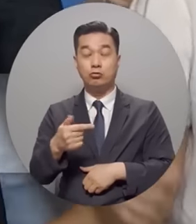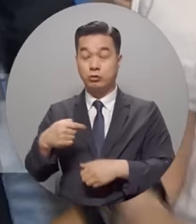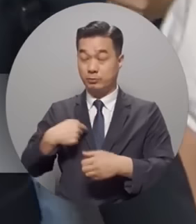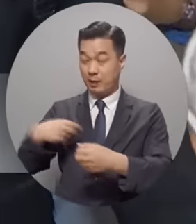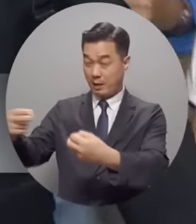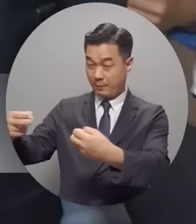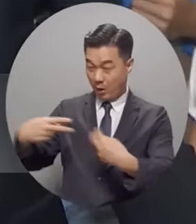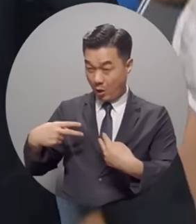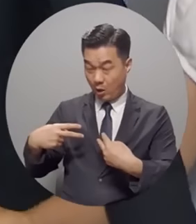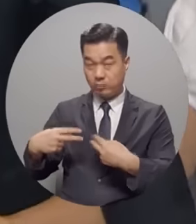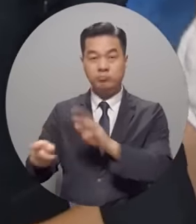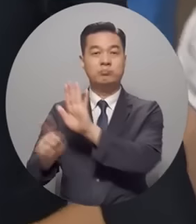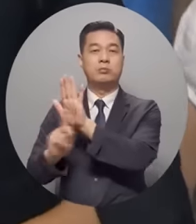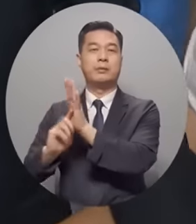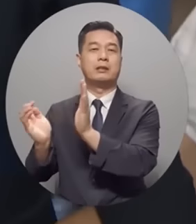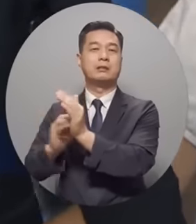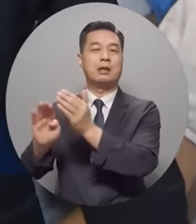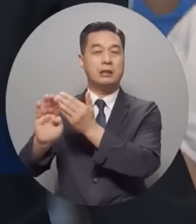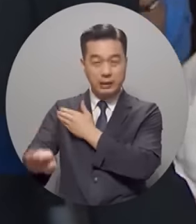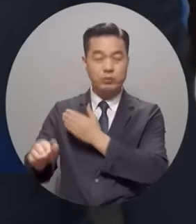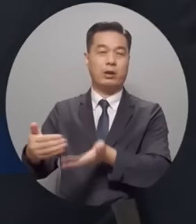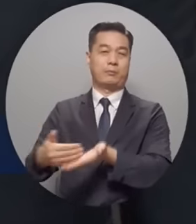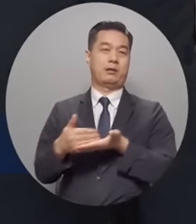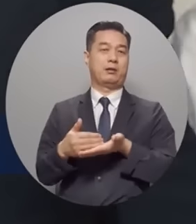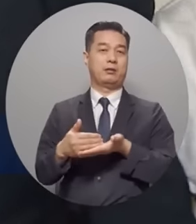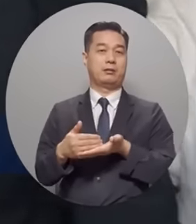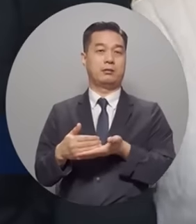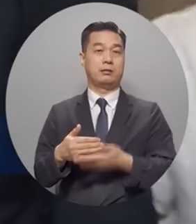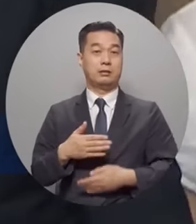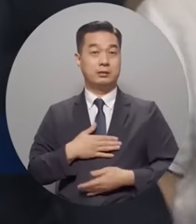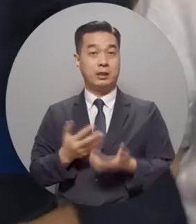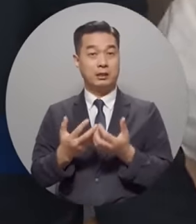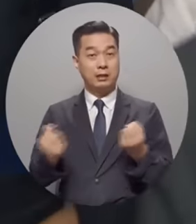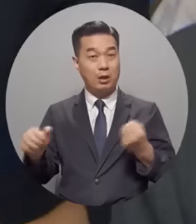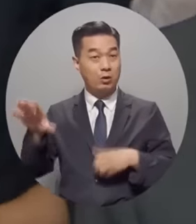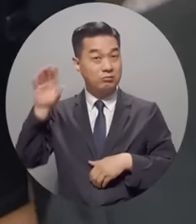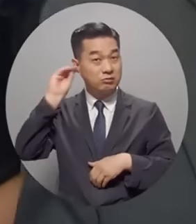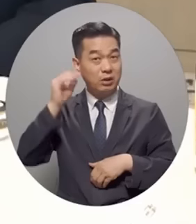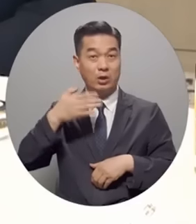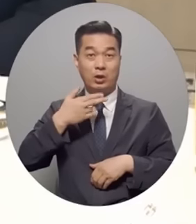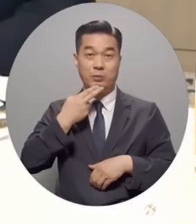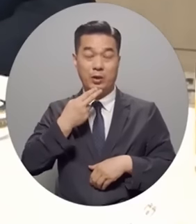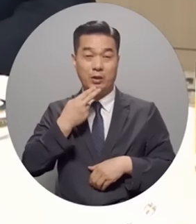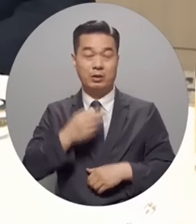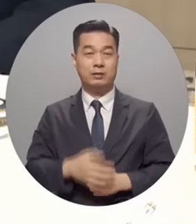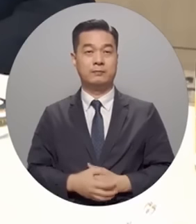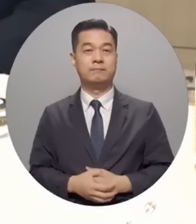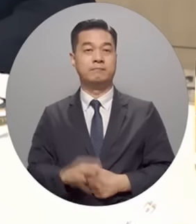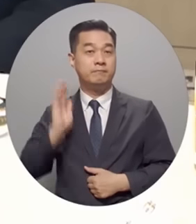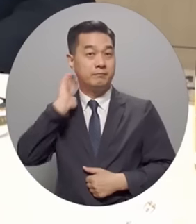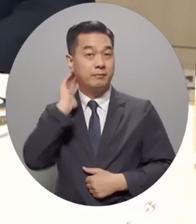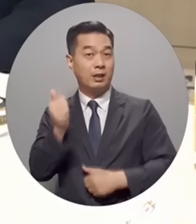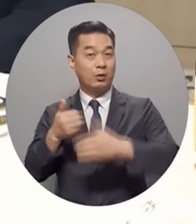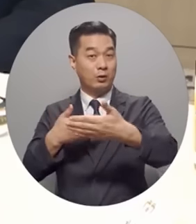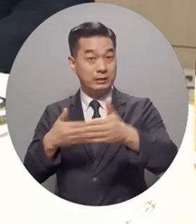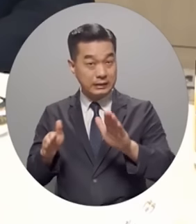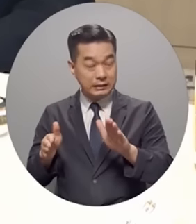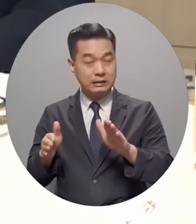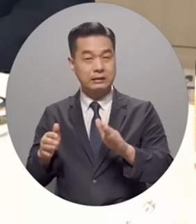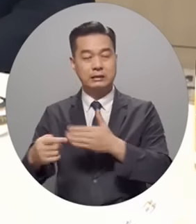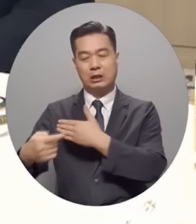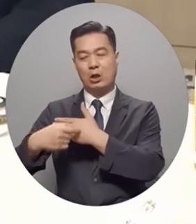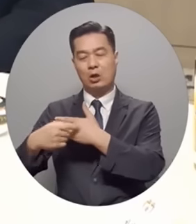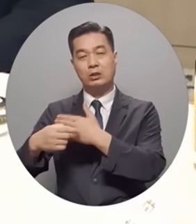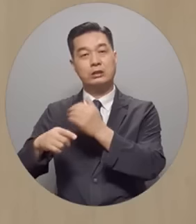이 브리핑 이후였습니다. 제가 따로 얘기 드는 건 없는데. 대통령실이 내놓은 표면적인